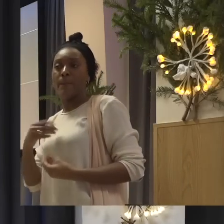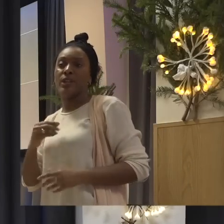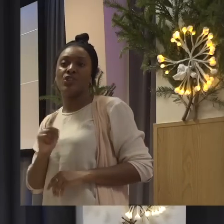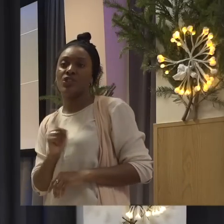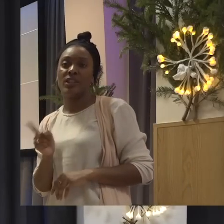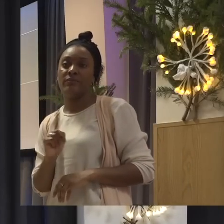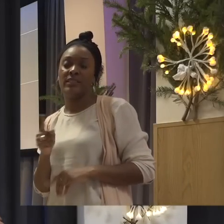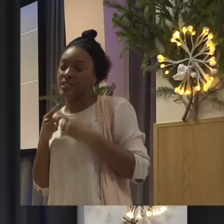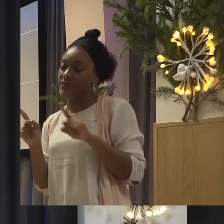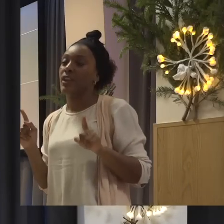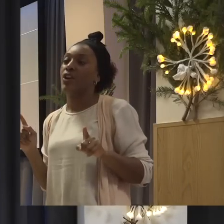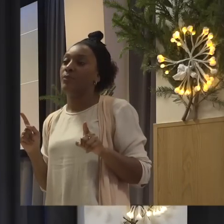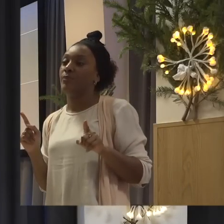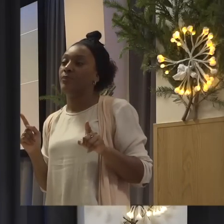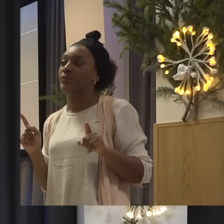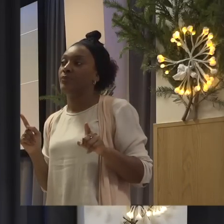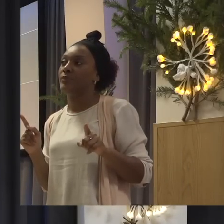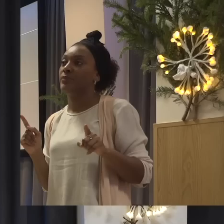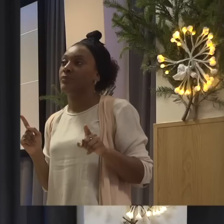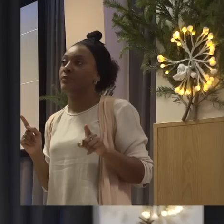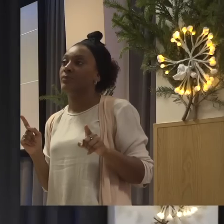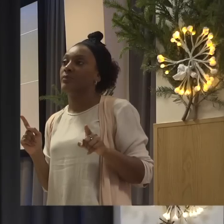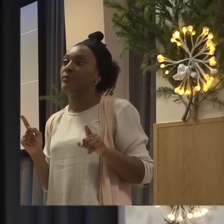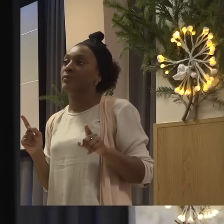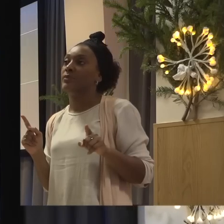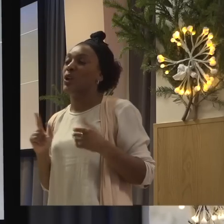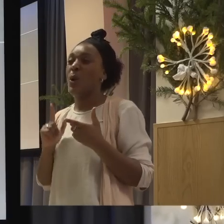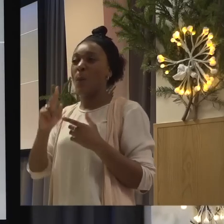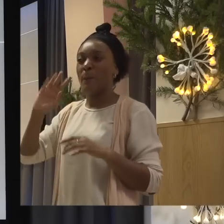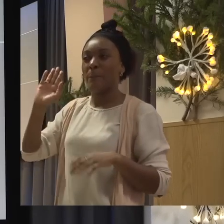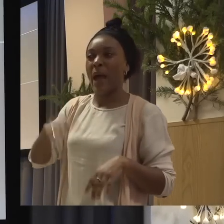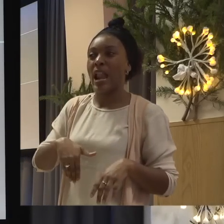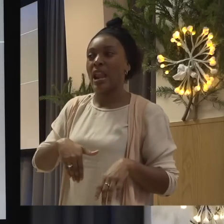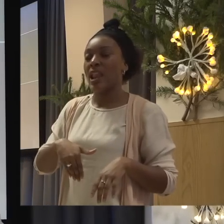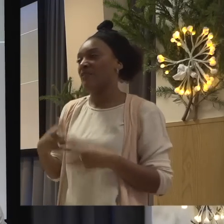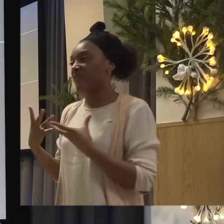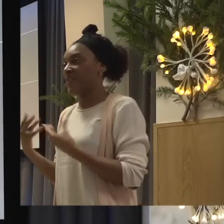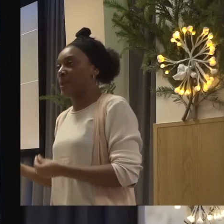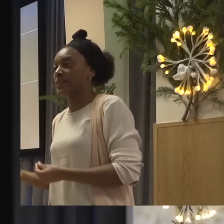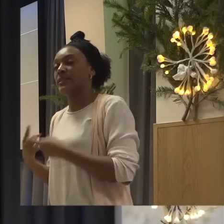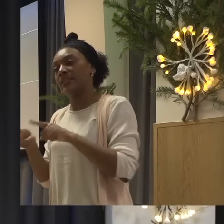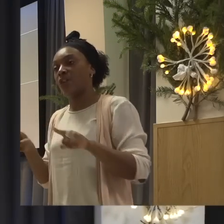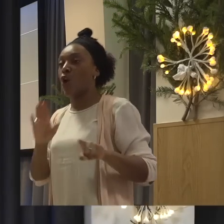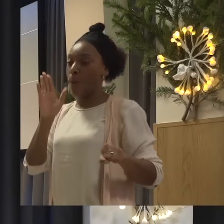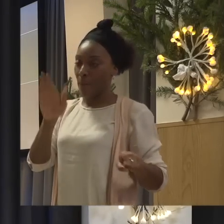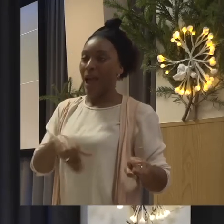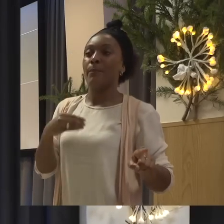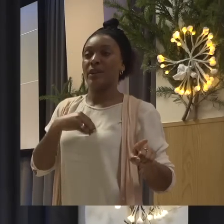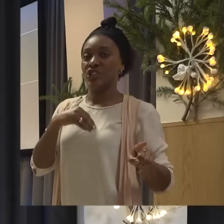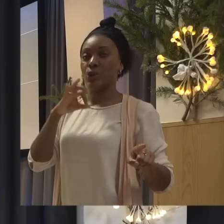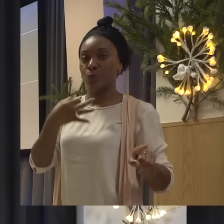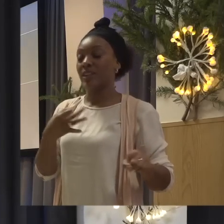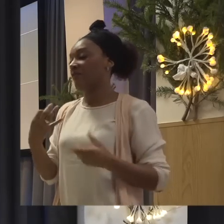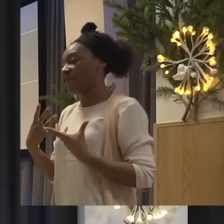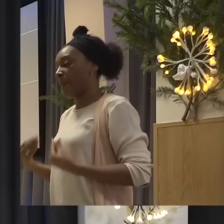Je dissocie le mal de la faiblesse. Et l'apôtre Paul va prier, Dieu va lui